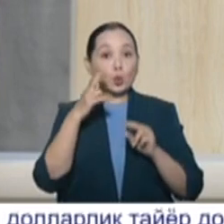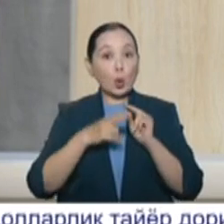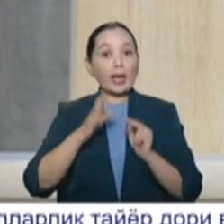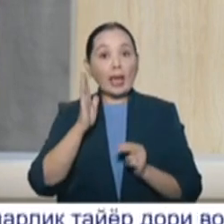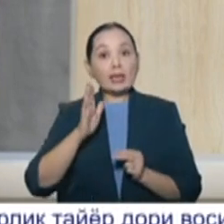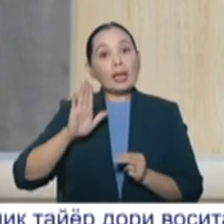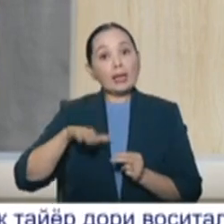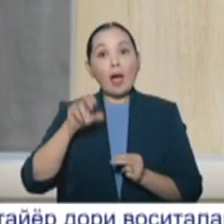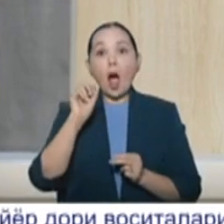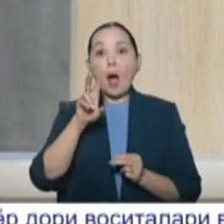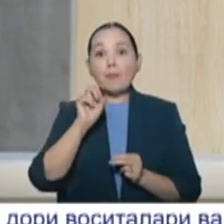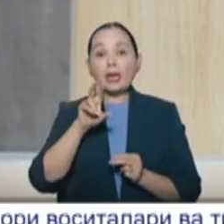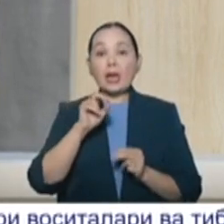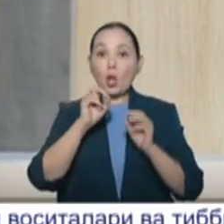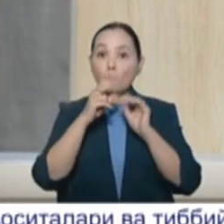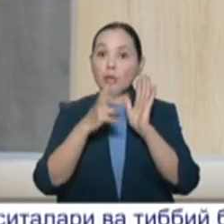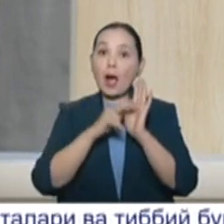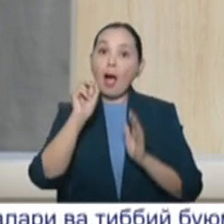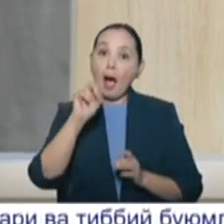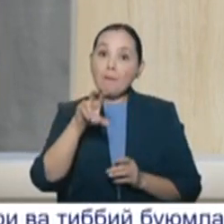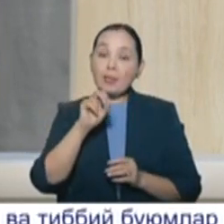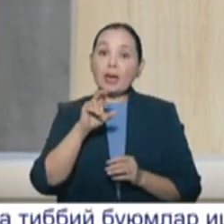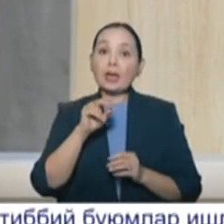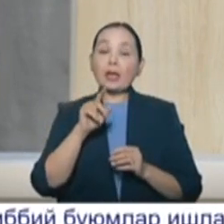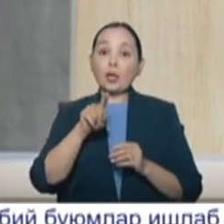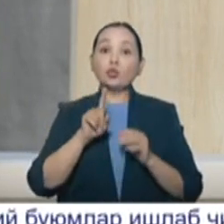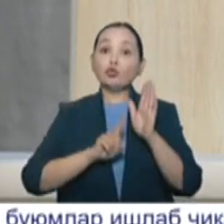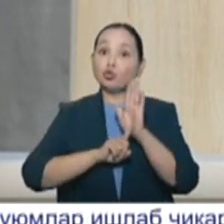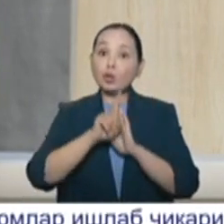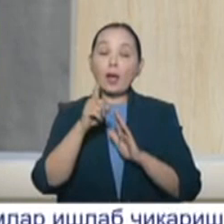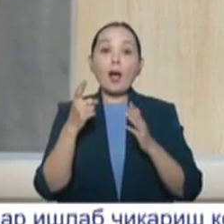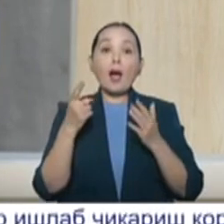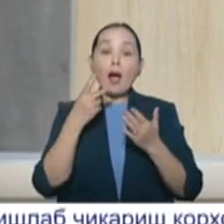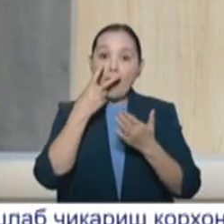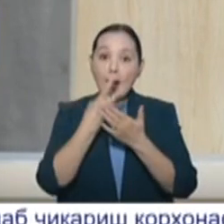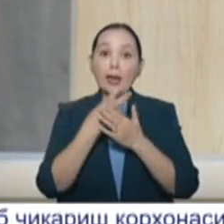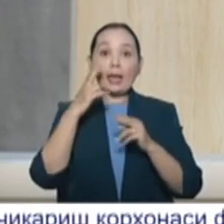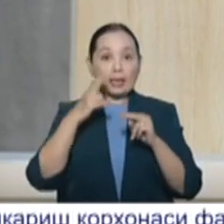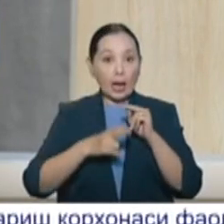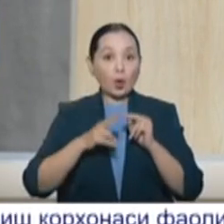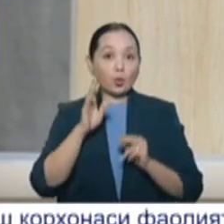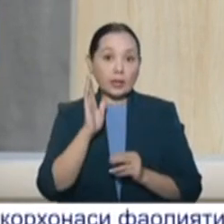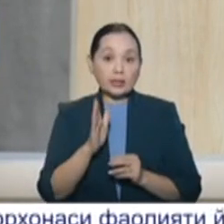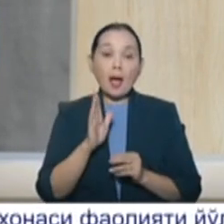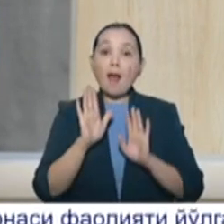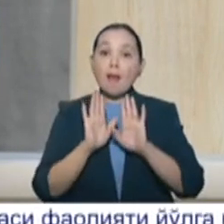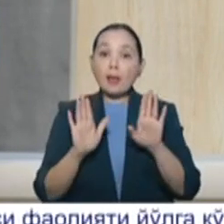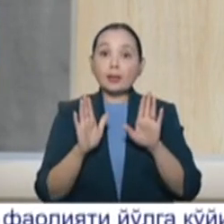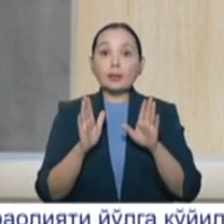keyin aprelda bizda 18 aprelda bayramimiz bor. Shunda qilinib, shunga yakun yasaymiz. Lekin